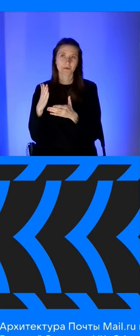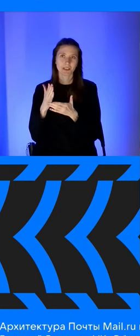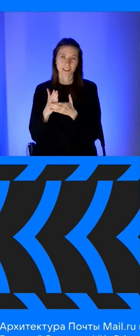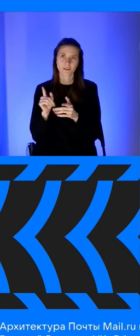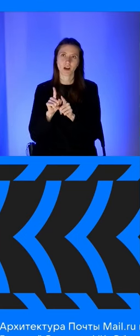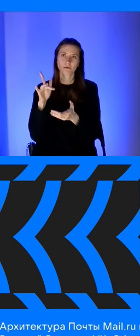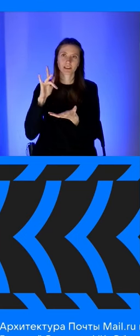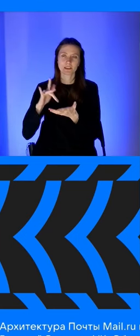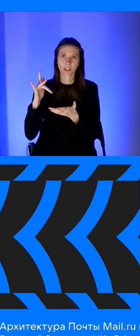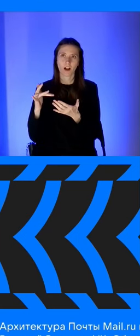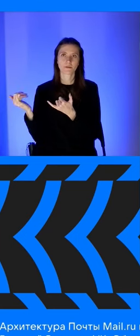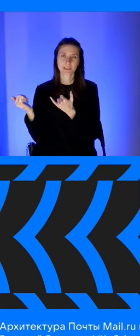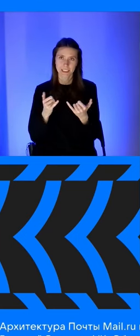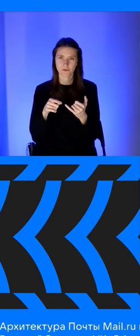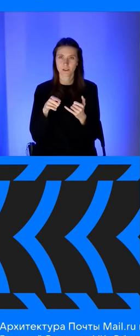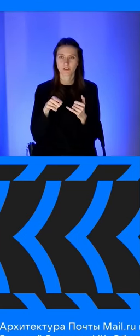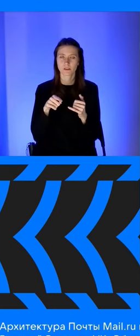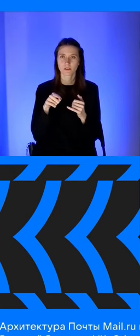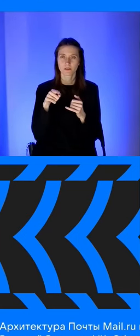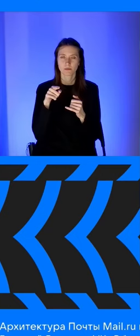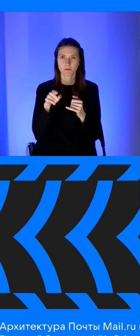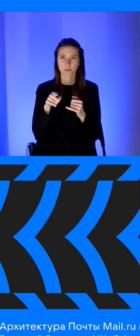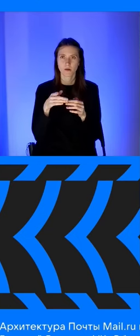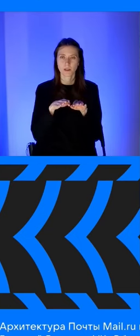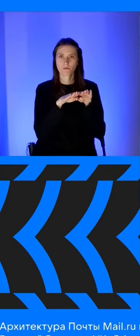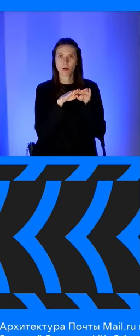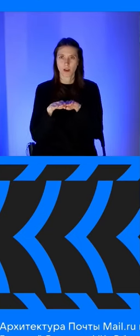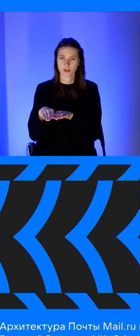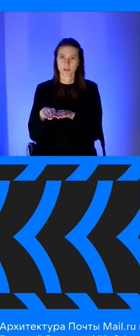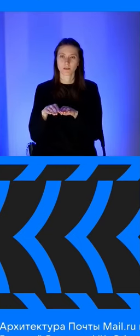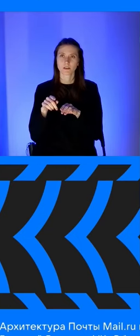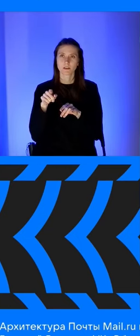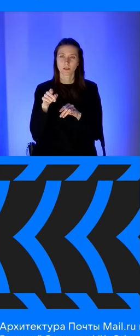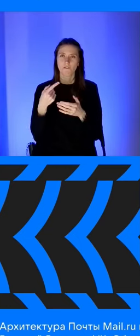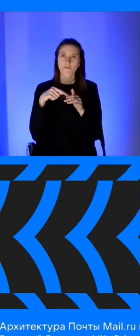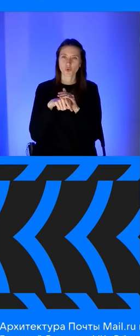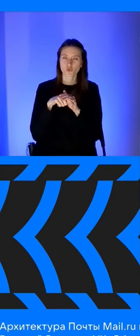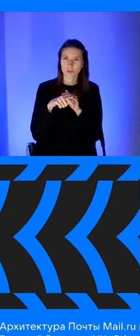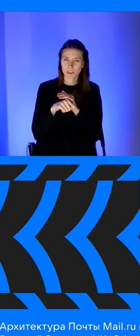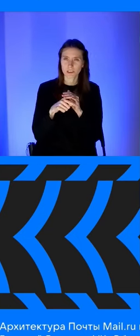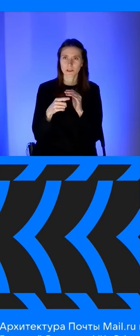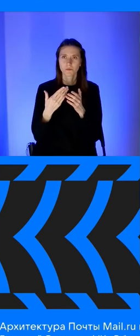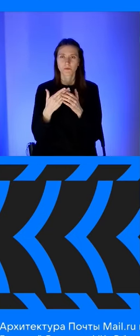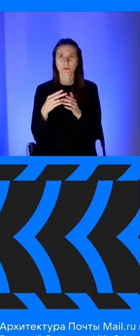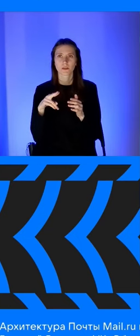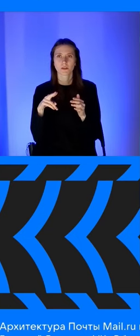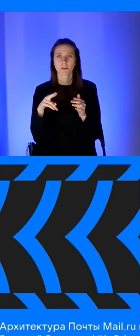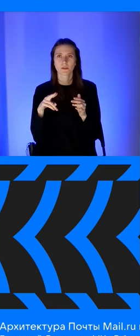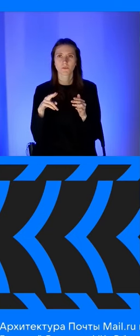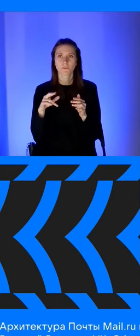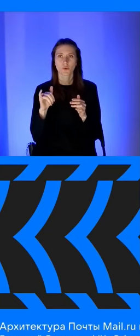центральный сервис, в котором тоже много различных API-шек внутри для авторизации, там, например, по куки, авторизации